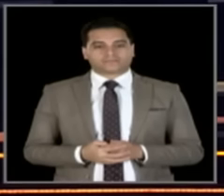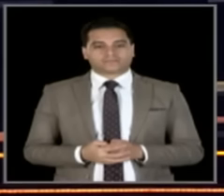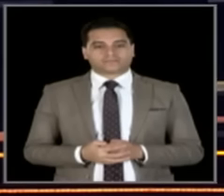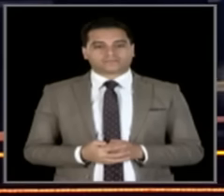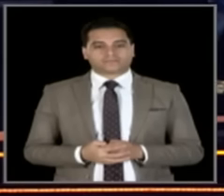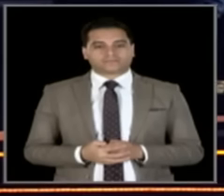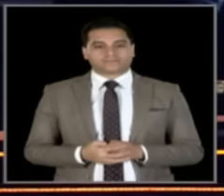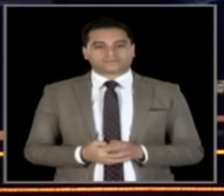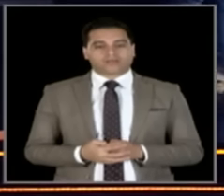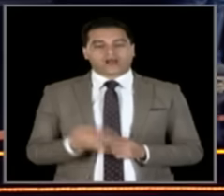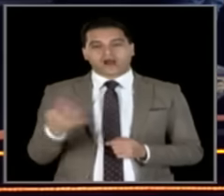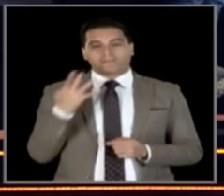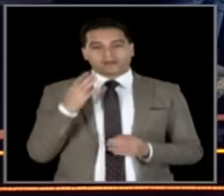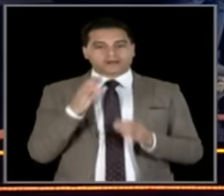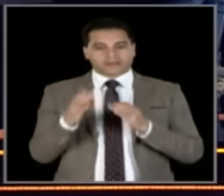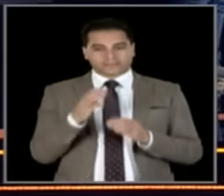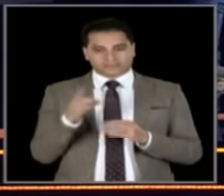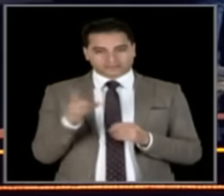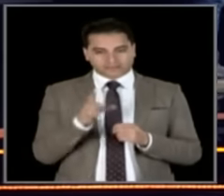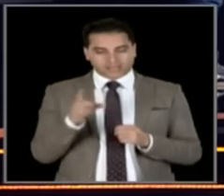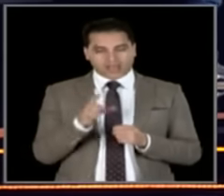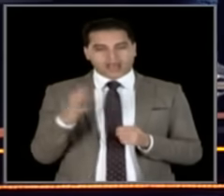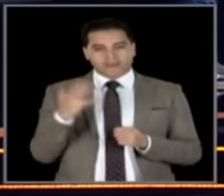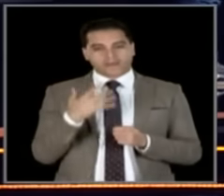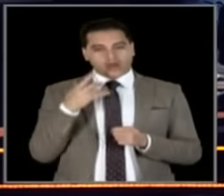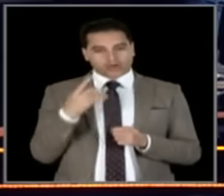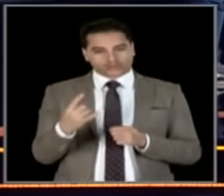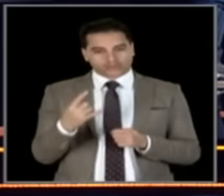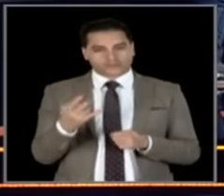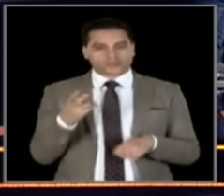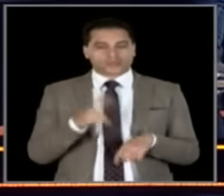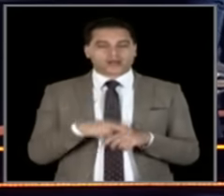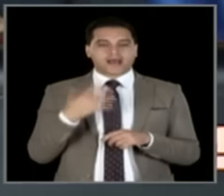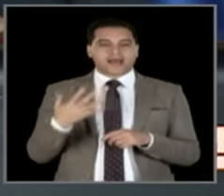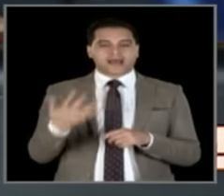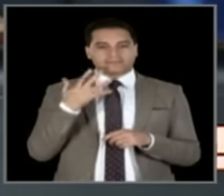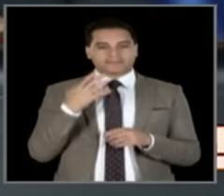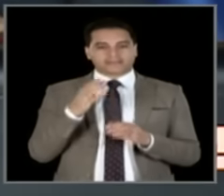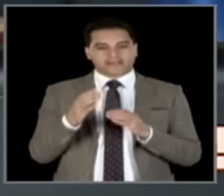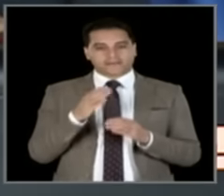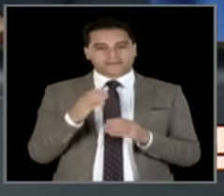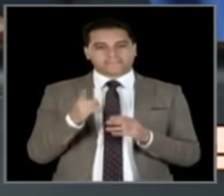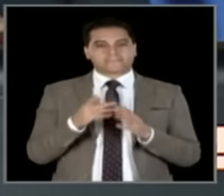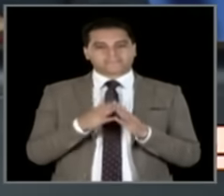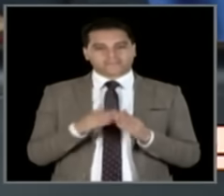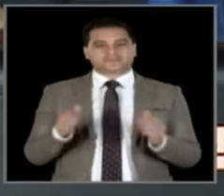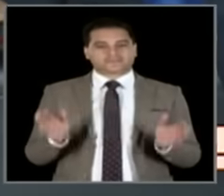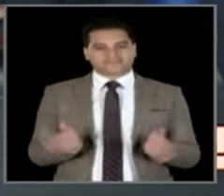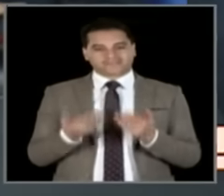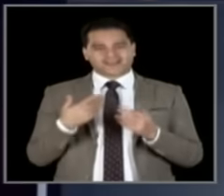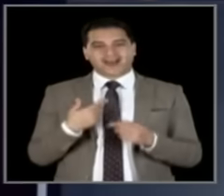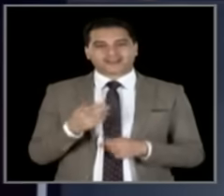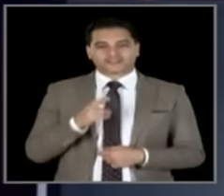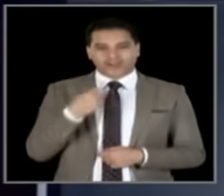صح. أربع إجابات من 10 وخمس إجابات بس. حلوة مصر دي، أنا محيتش